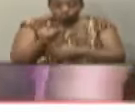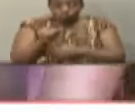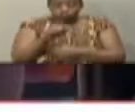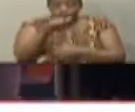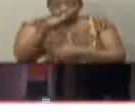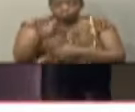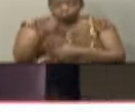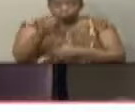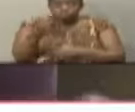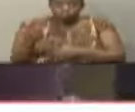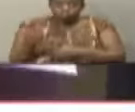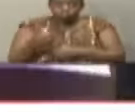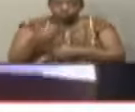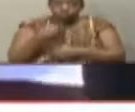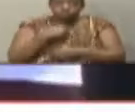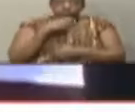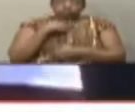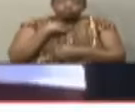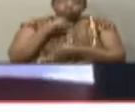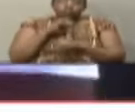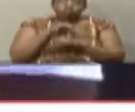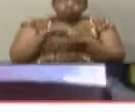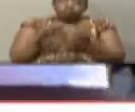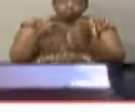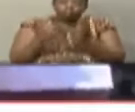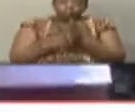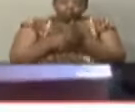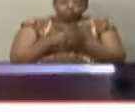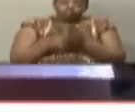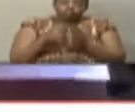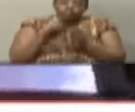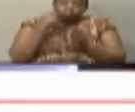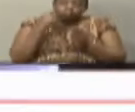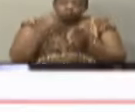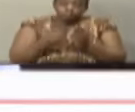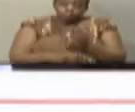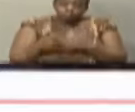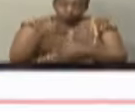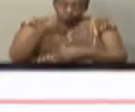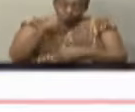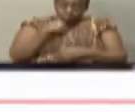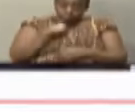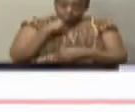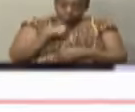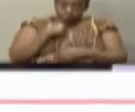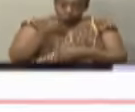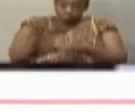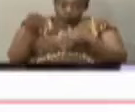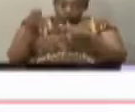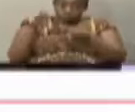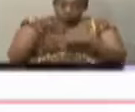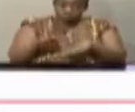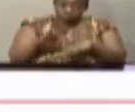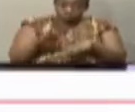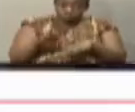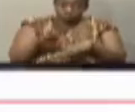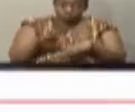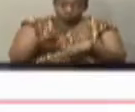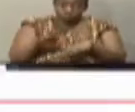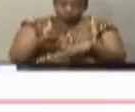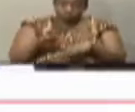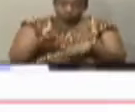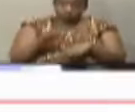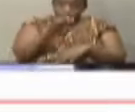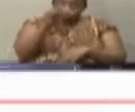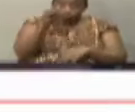abalala. Nze ayagala okunkolako obulabi ŋŋenda mugamba nze wenfanga n'amanno kati omuntu